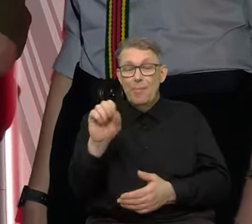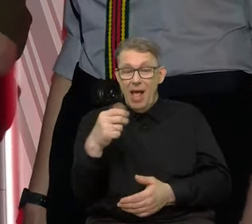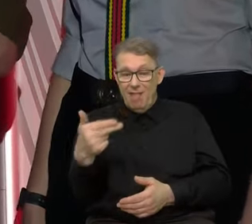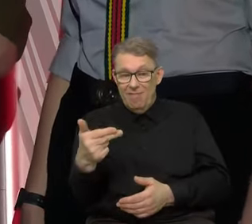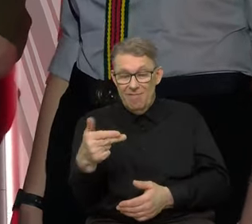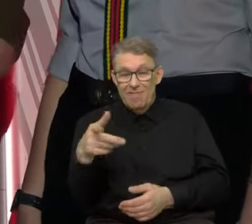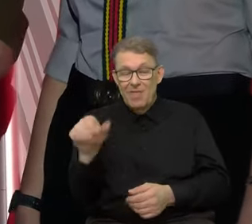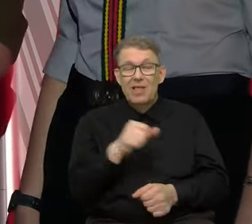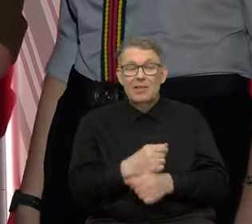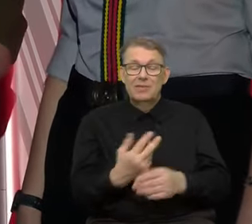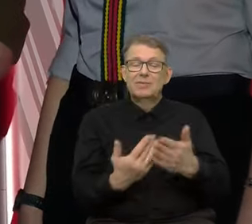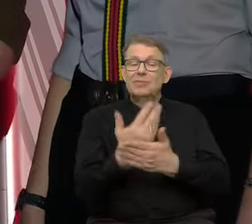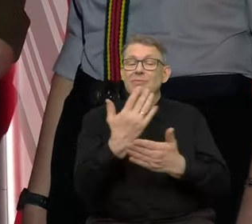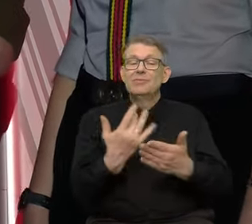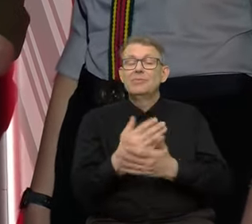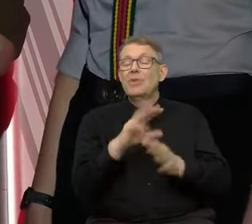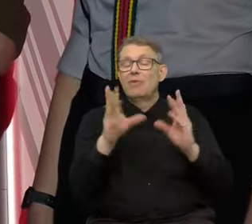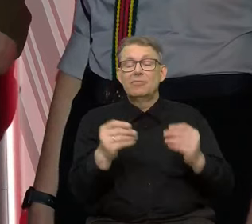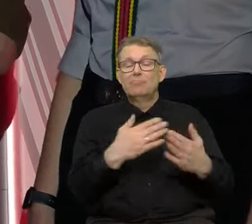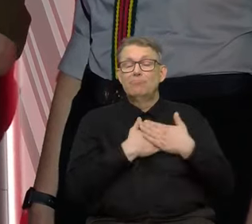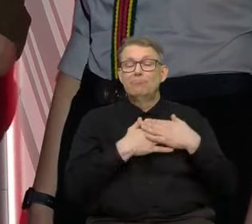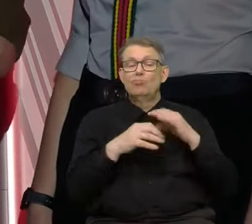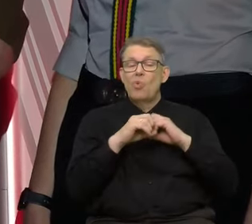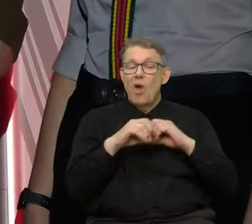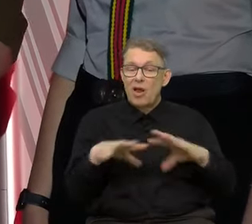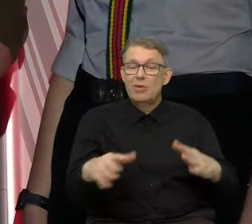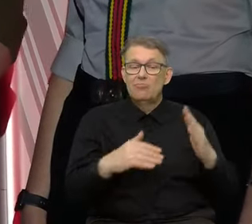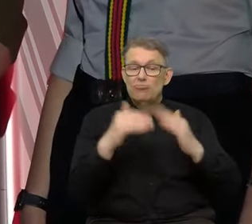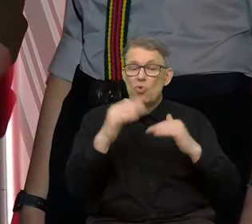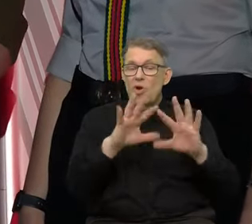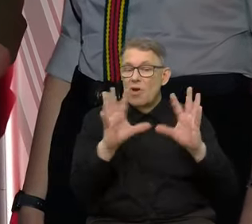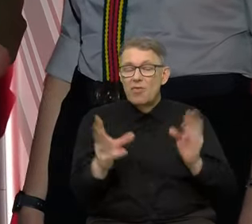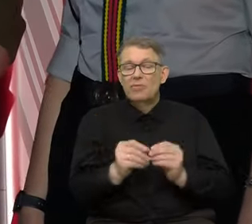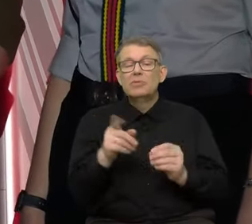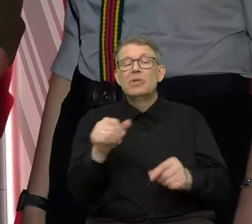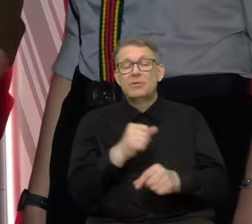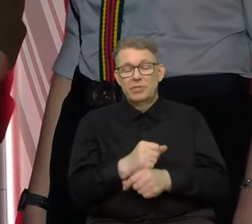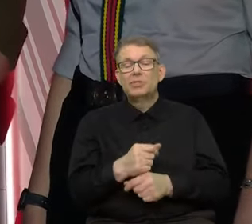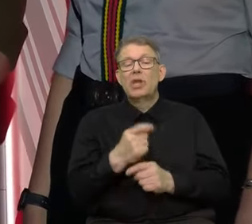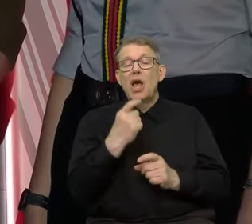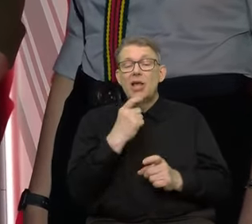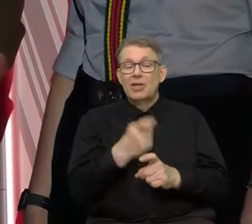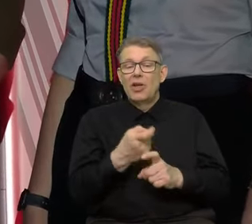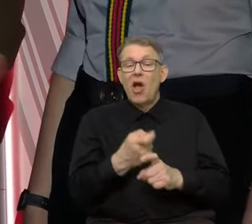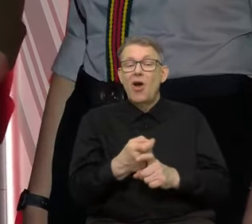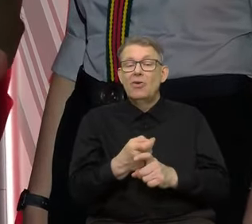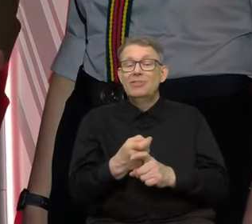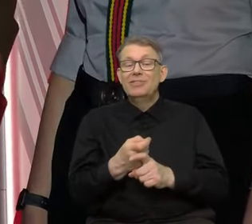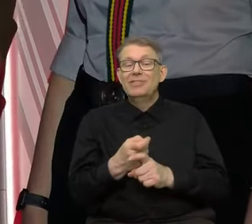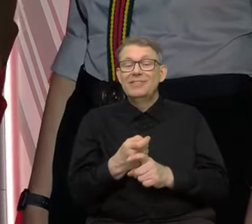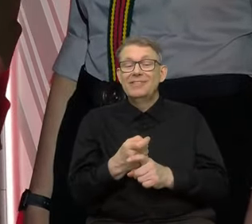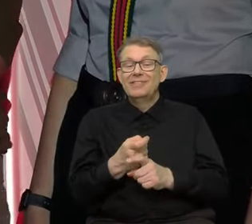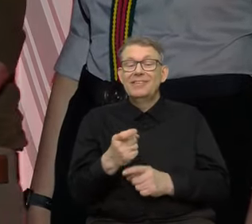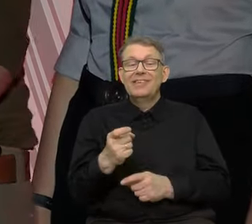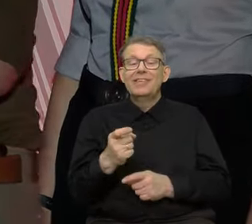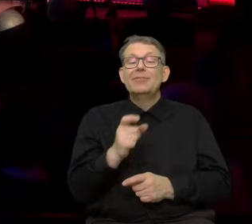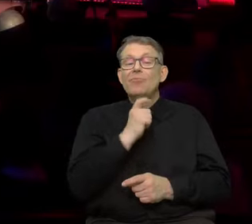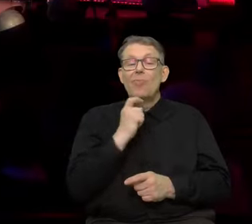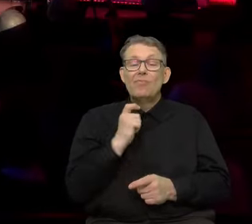kwitnie, budują sanktuarium miłosierdzia i tam są relikwie błogosławionego. Tak więc kazał pozdrowić co czynię